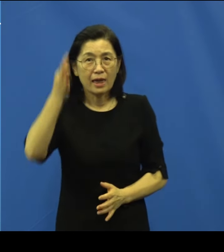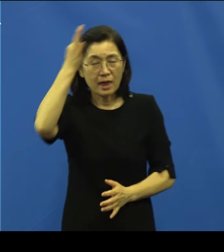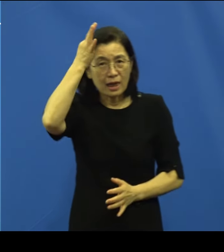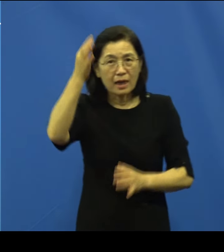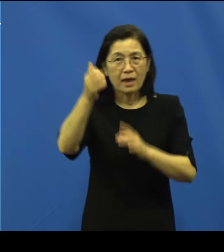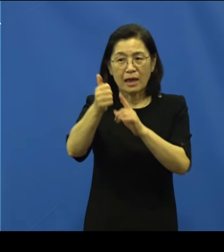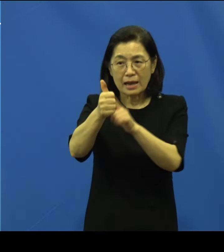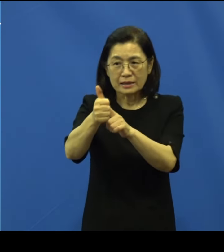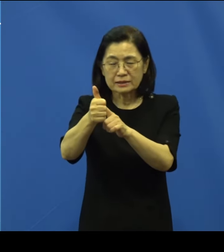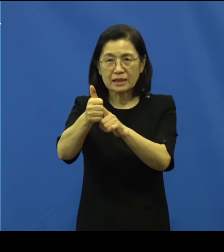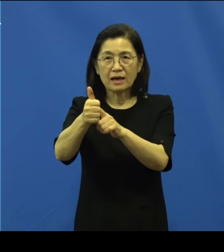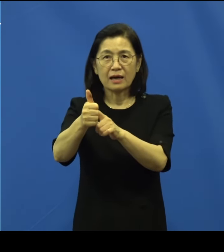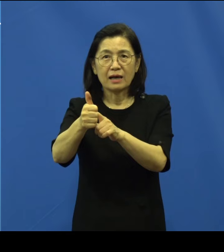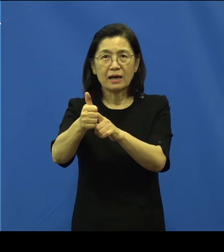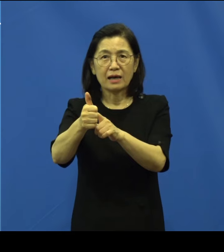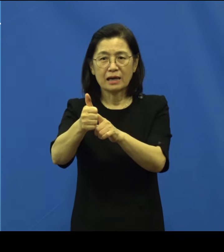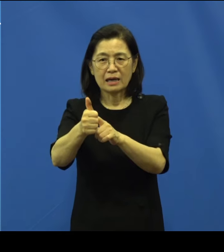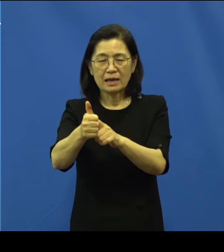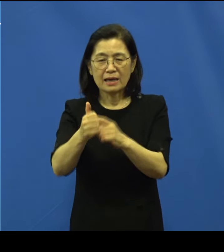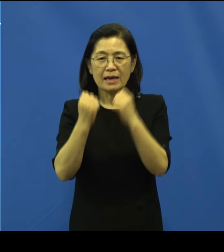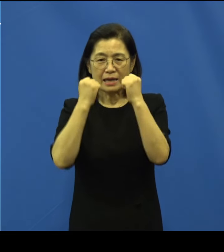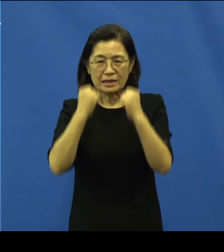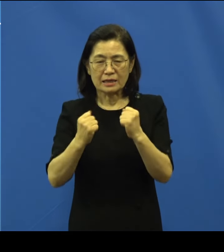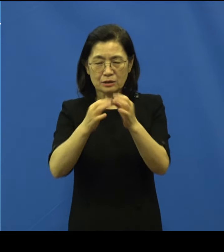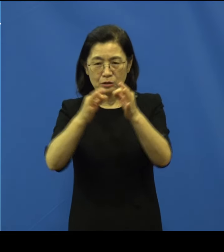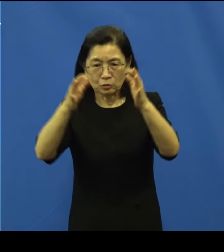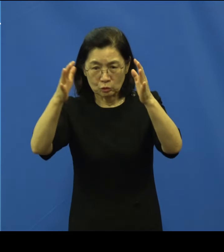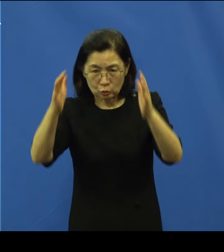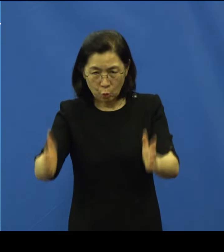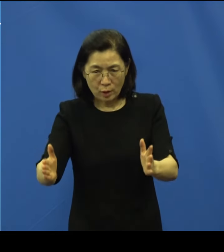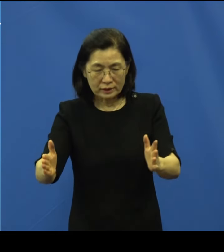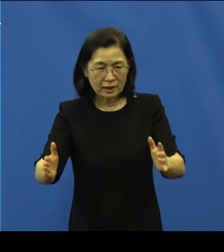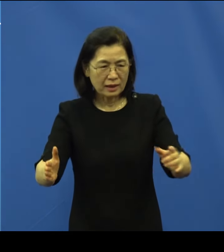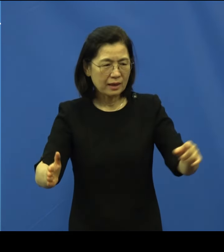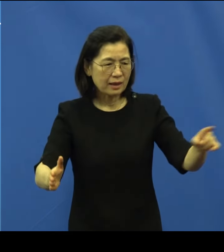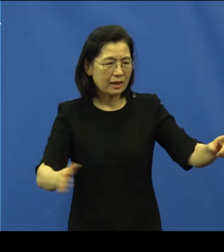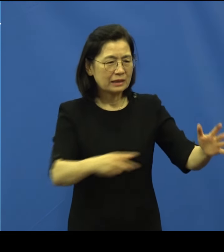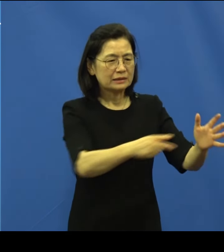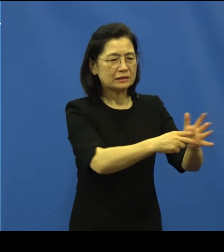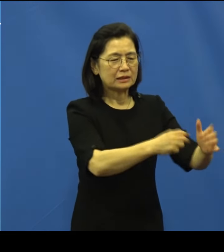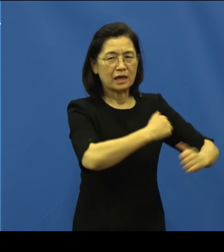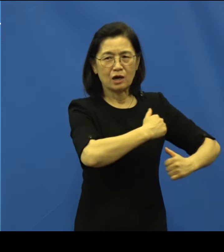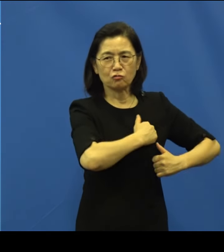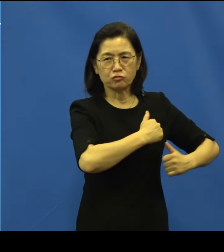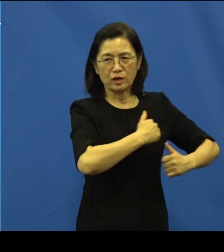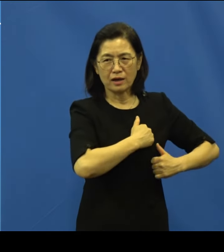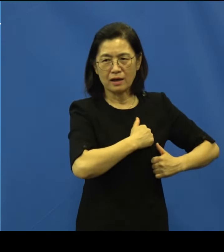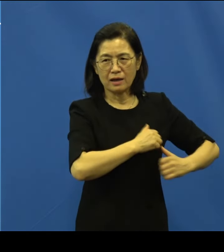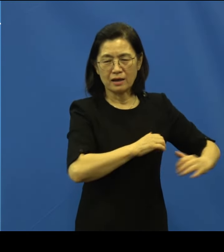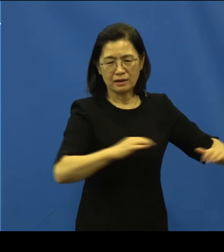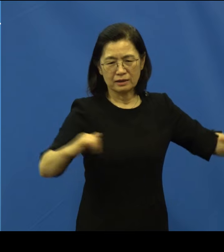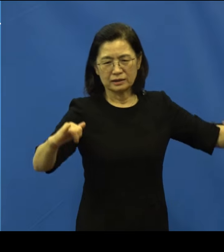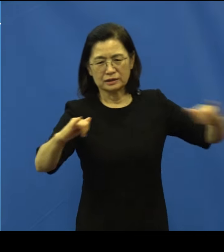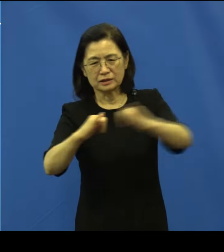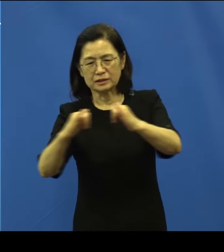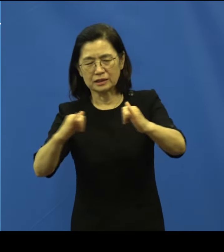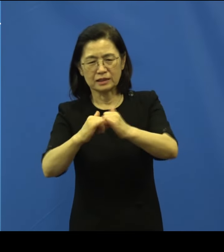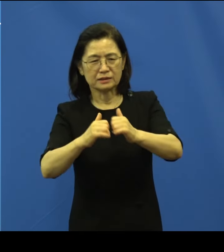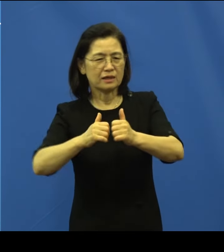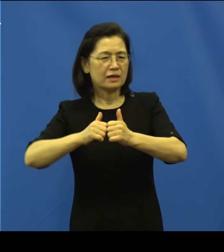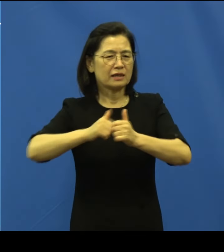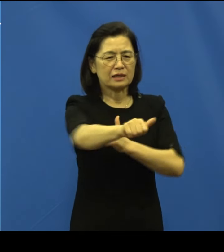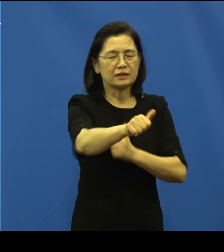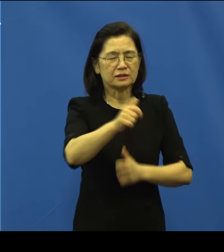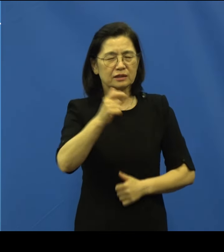게 결정된다는 거죠. 엘리사가 있는 동안에 아람 군대는 이길 수 없다. 그러니까 이걸 전체적으로 우리가